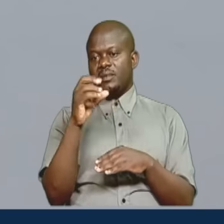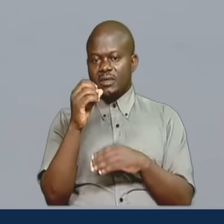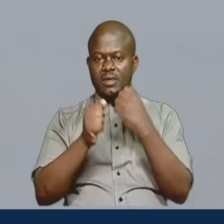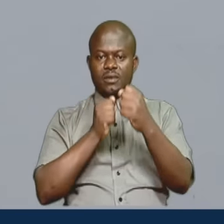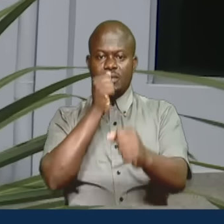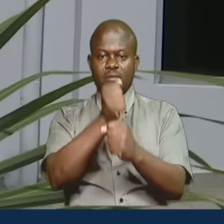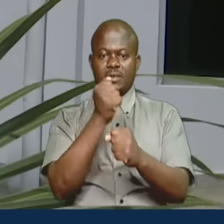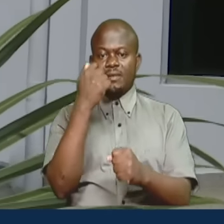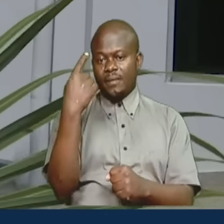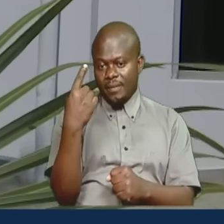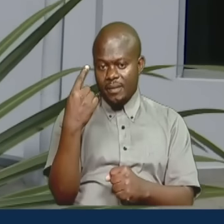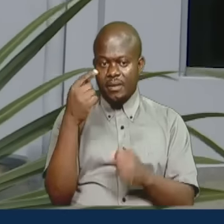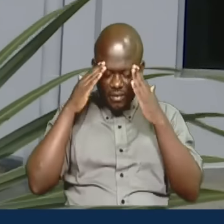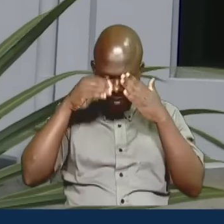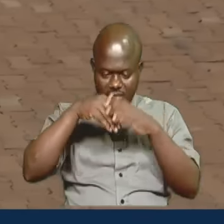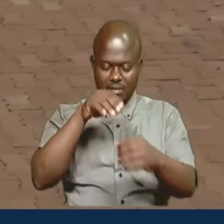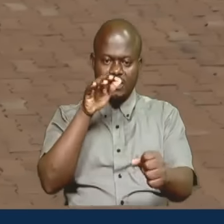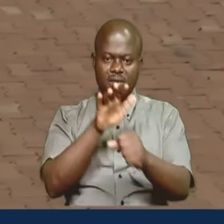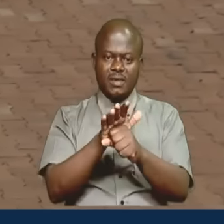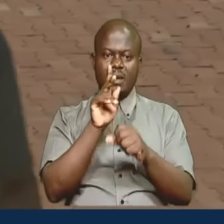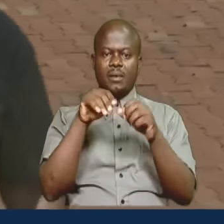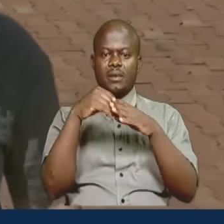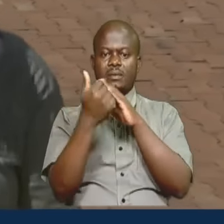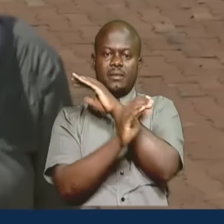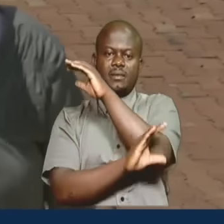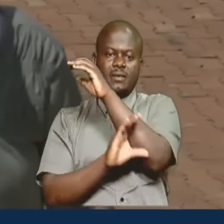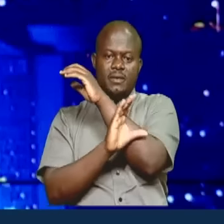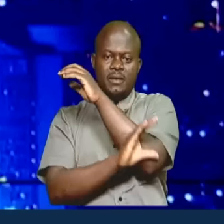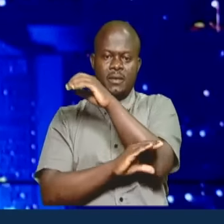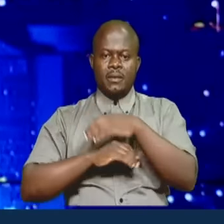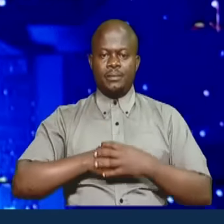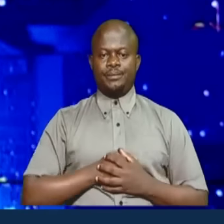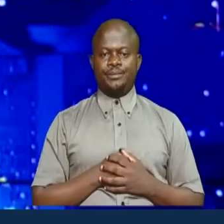mwaka biganjemo abanyamahanga.